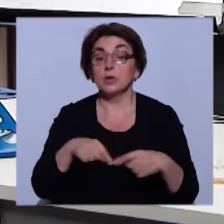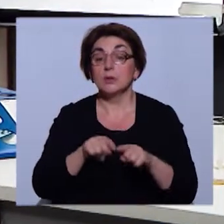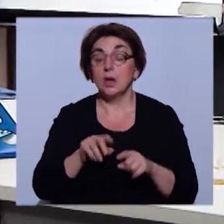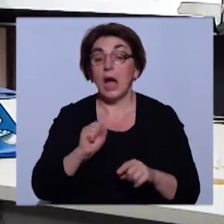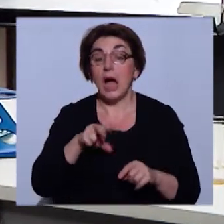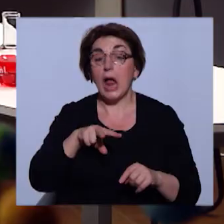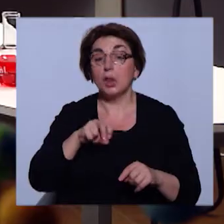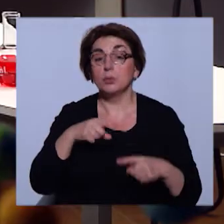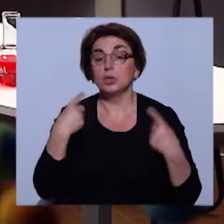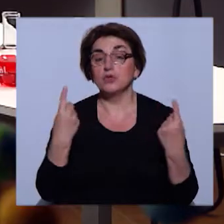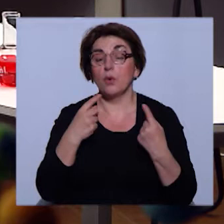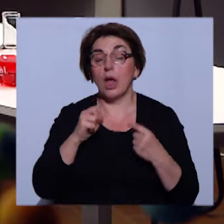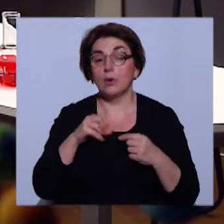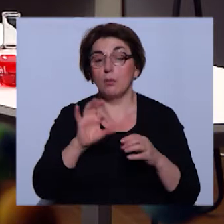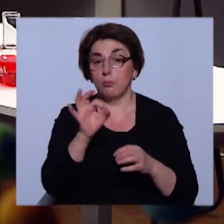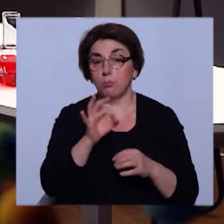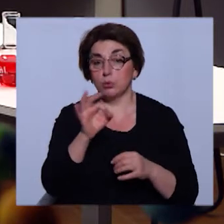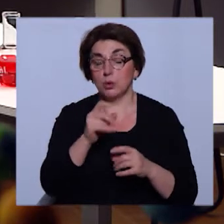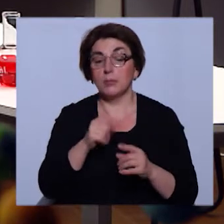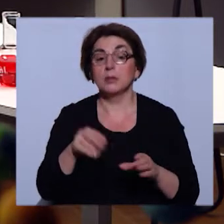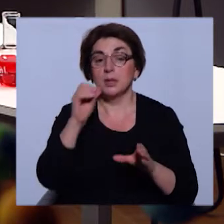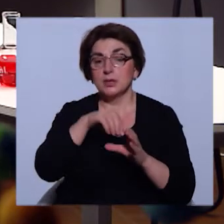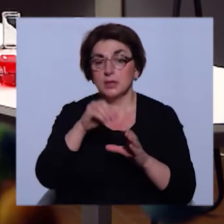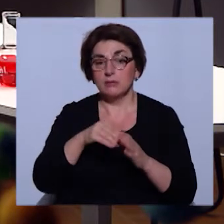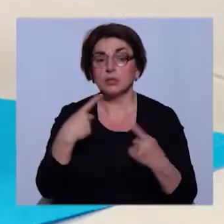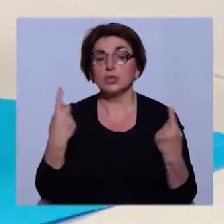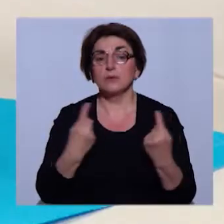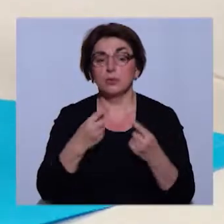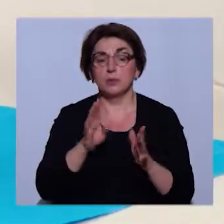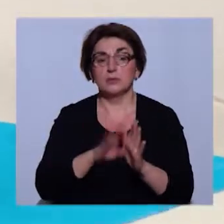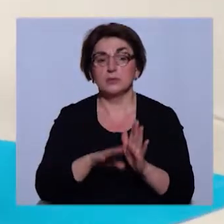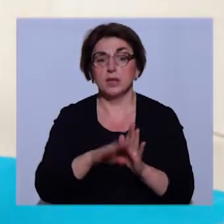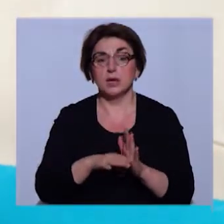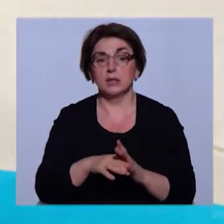ალუმინის ბურთულები, მასზეც დავასხავთ მოდი წყალი.